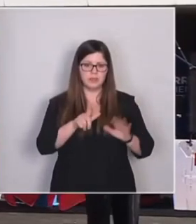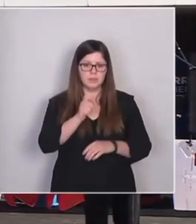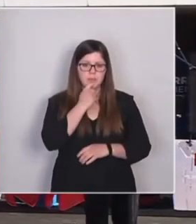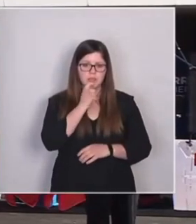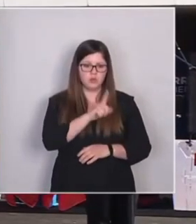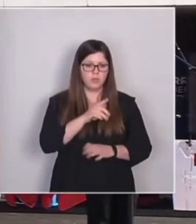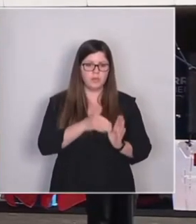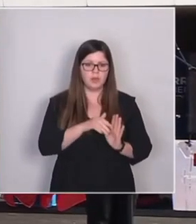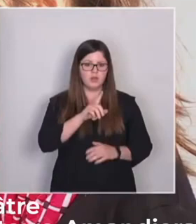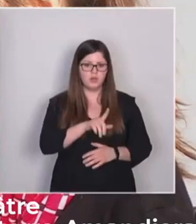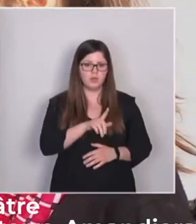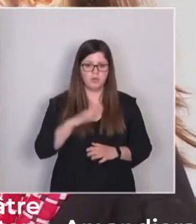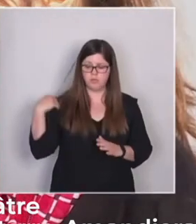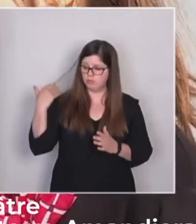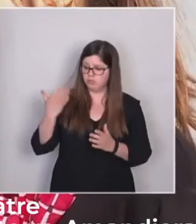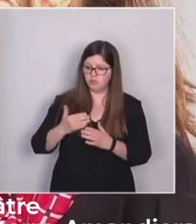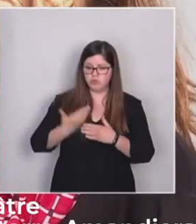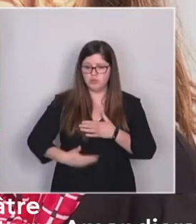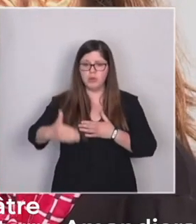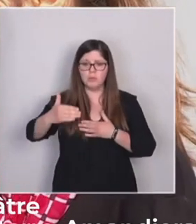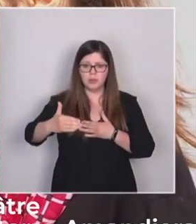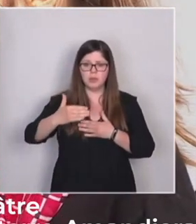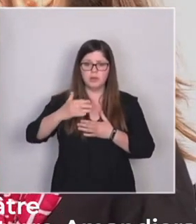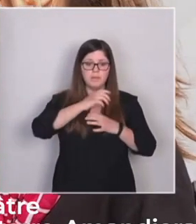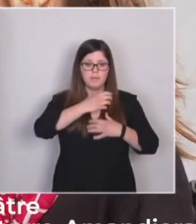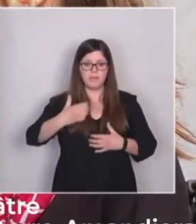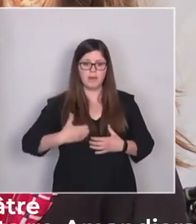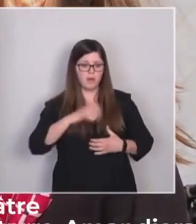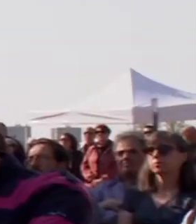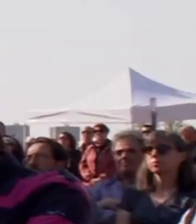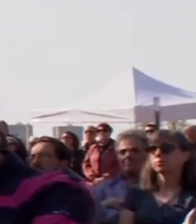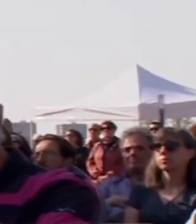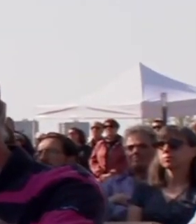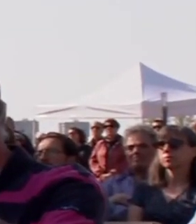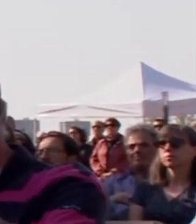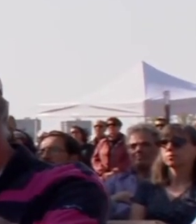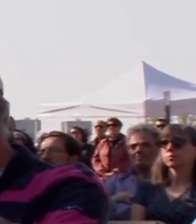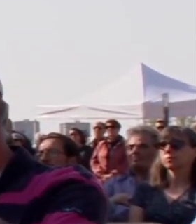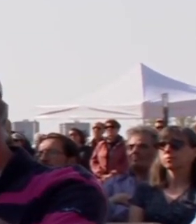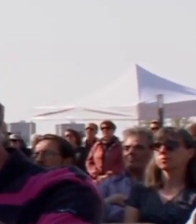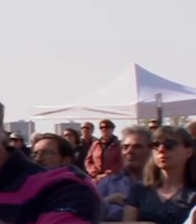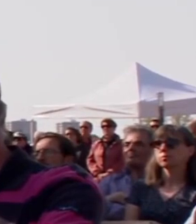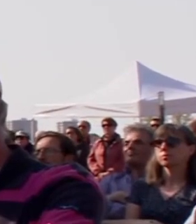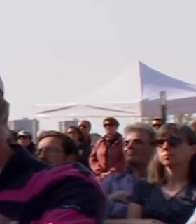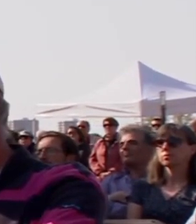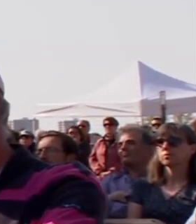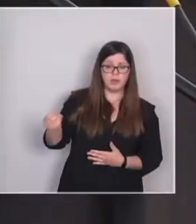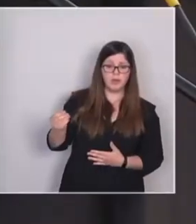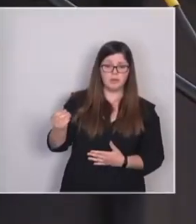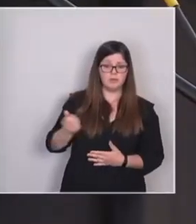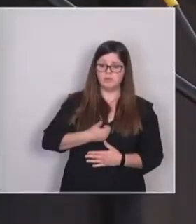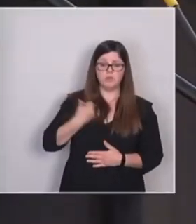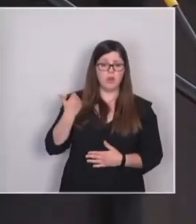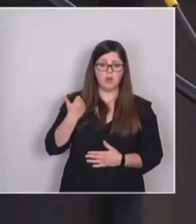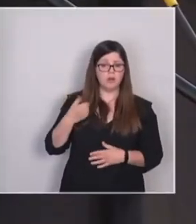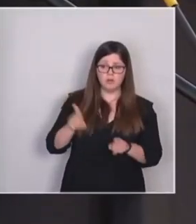La mairie de Nanterre a reçu des milliers de messages de soutien de toute la France et du monde entier. Aujourd'hui, nous les Nantériens, nous sommes orphelins, comme le